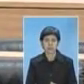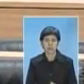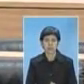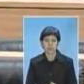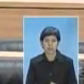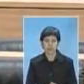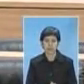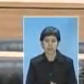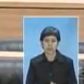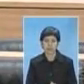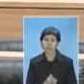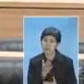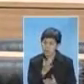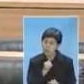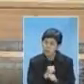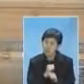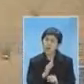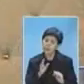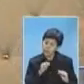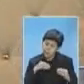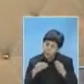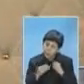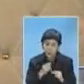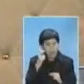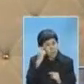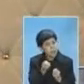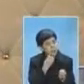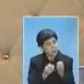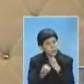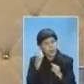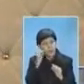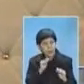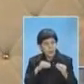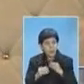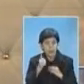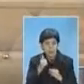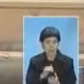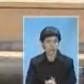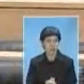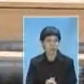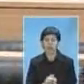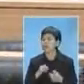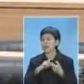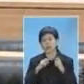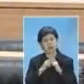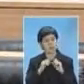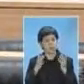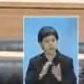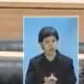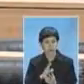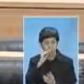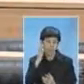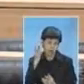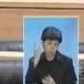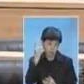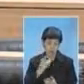คือถ้าเกิดท่านนับผ่อนปลนนะฟังความคิดเห็นของคนอื่นสภาจะไม่เป็นแบบนี้เลยเมื่อคืนนะ